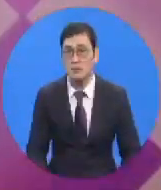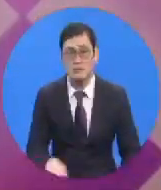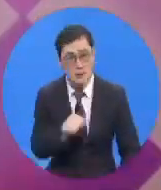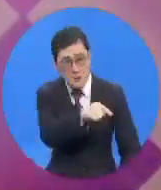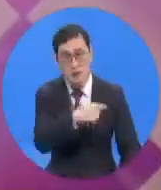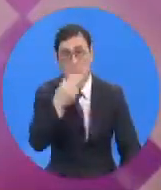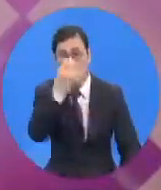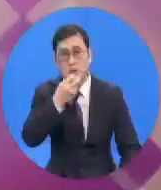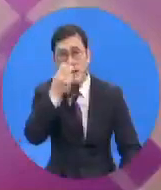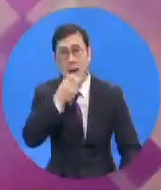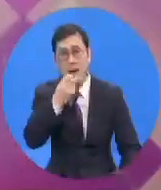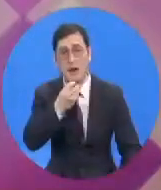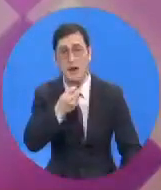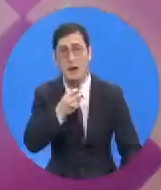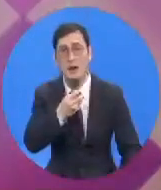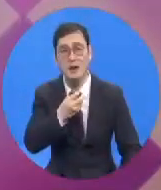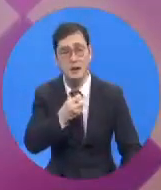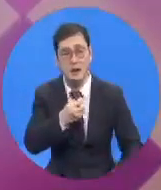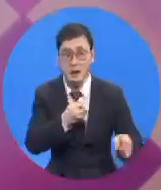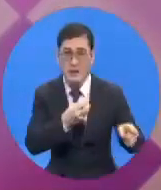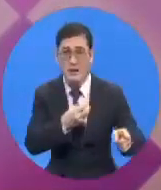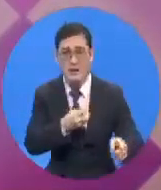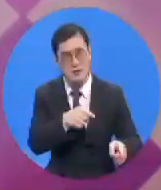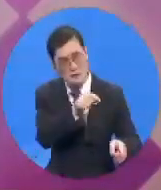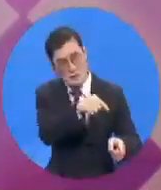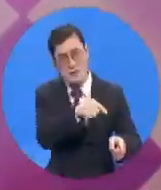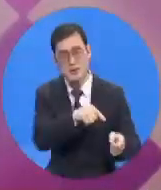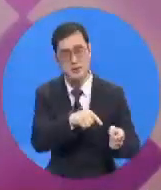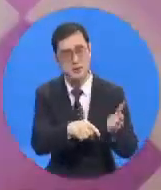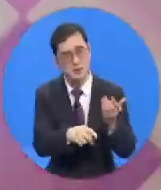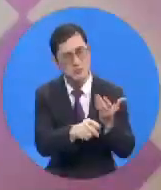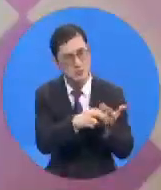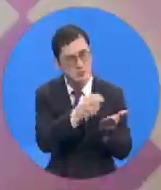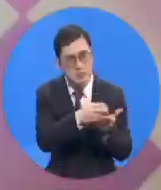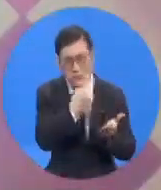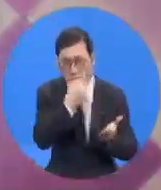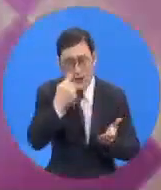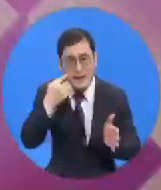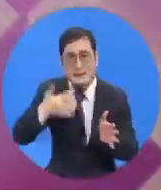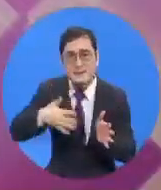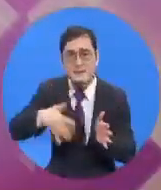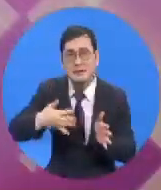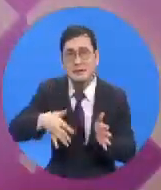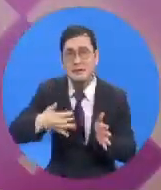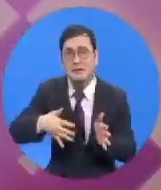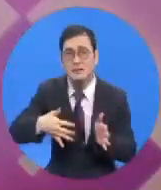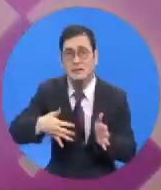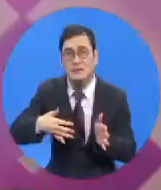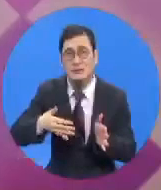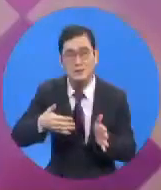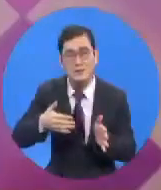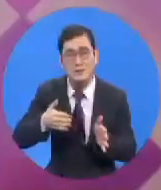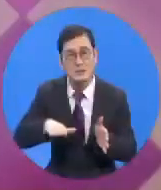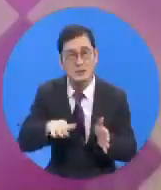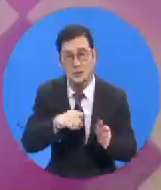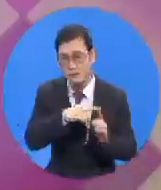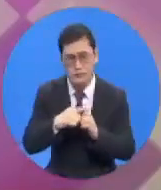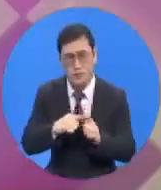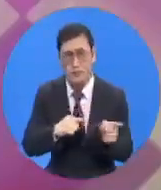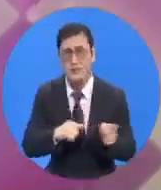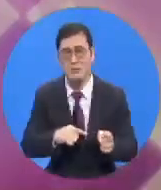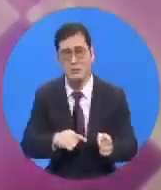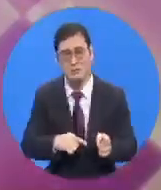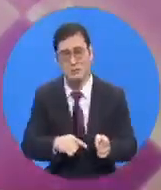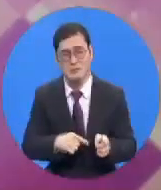상태였다. 따라서 피의자가 아니기 때문에 출금지를 할 수 없는데, 물론 긴급한 사유가 있다고 지금 얘기하지만 출금지를 했다. 그